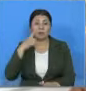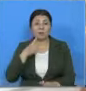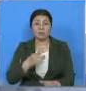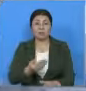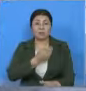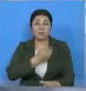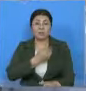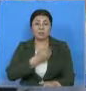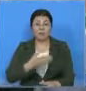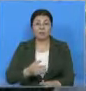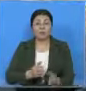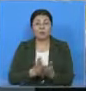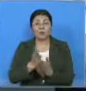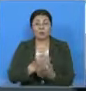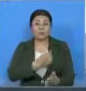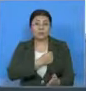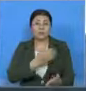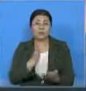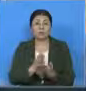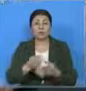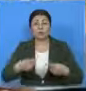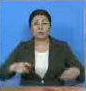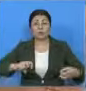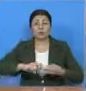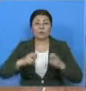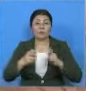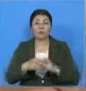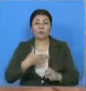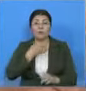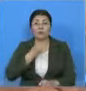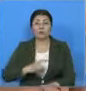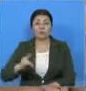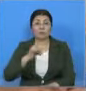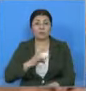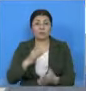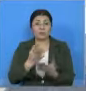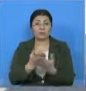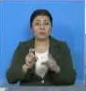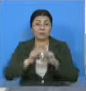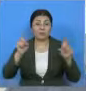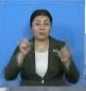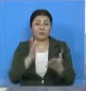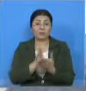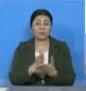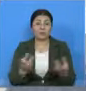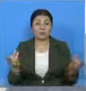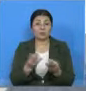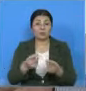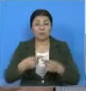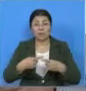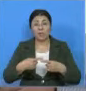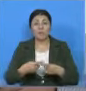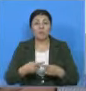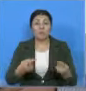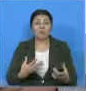в армии. Однако имеются и другие проблемы. В частности, призывной пункт Мартукского района находится в административном здании. В районе требуется отдельное здание.